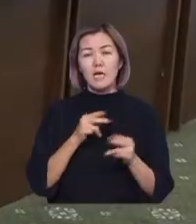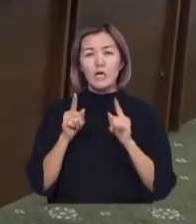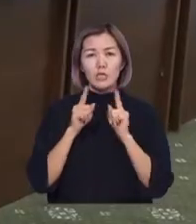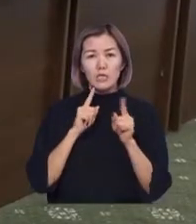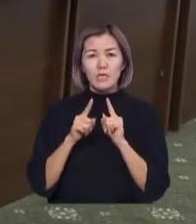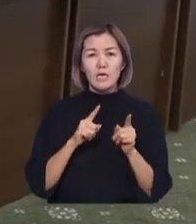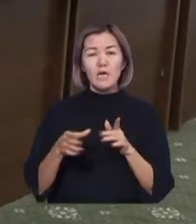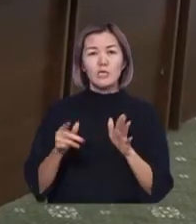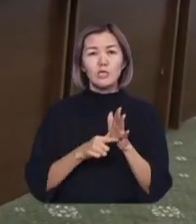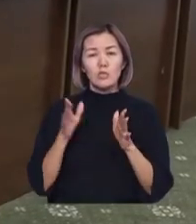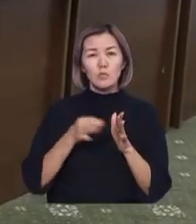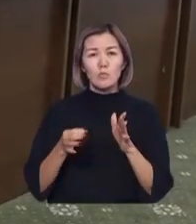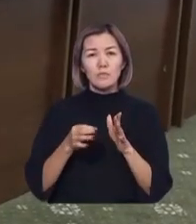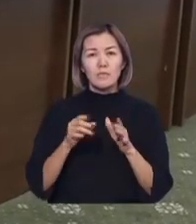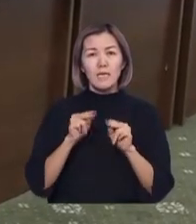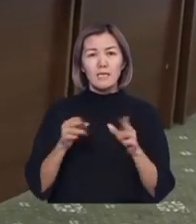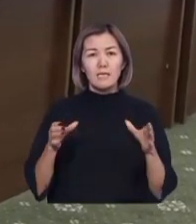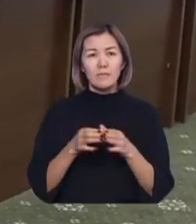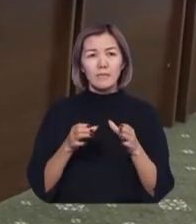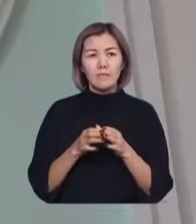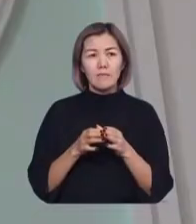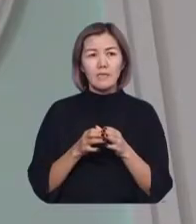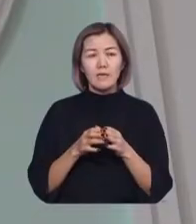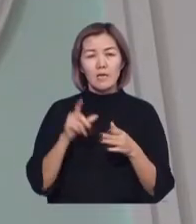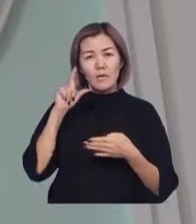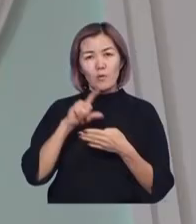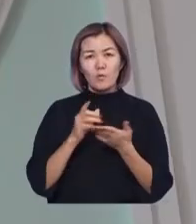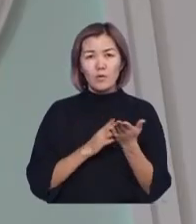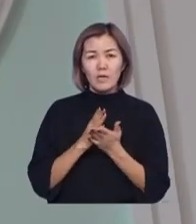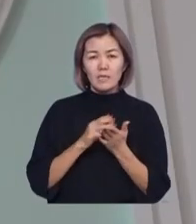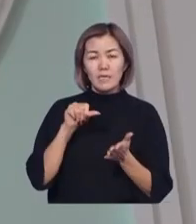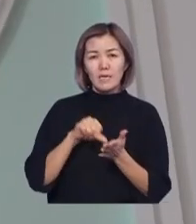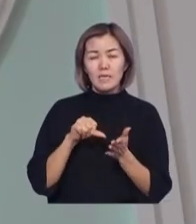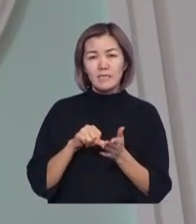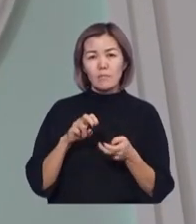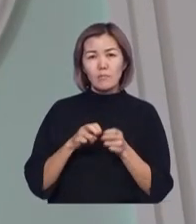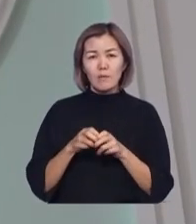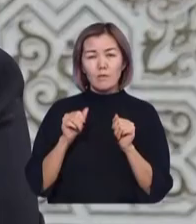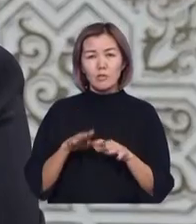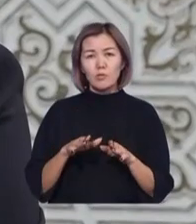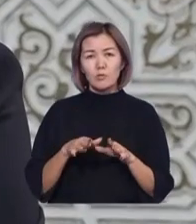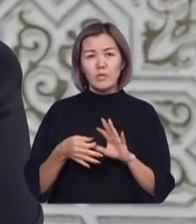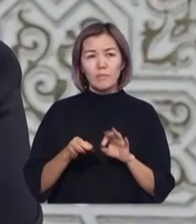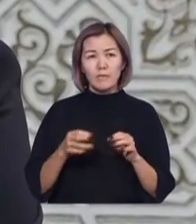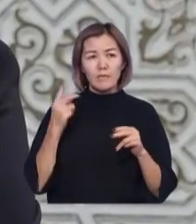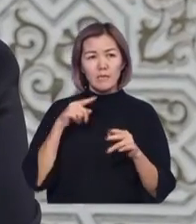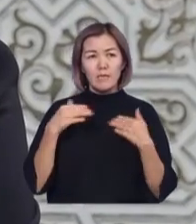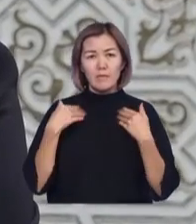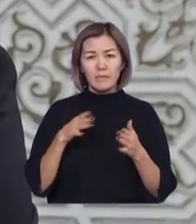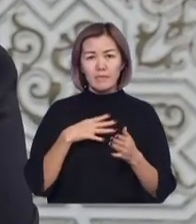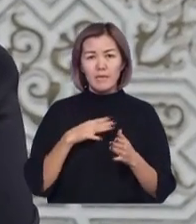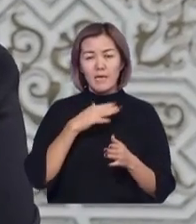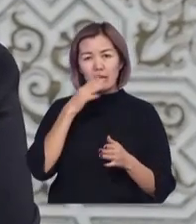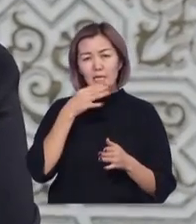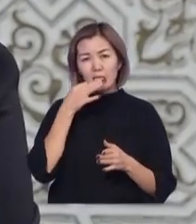Жетісу облысының әділет департаментінің өкілдері, өңір имамдары мен тұрғындары қатысып, бұл проблеманы шешу жолдары туралы пікір алмасты.